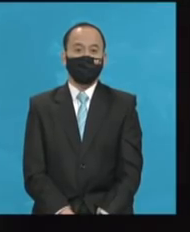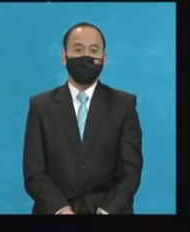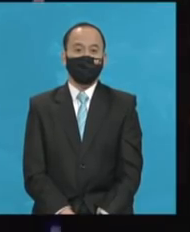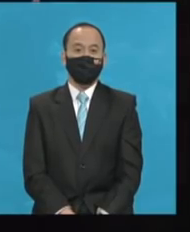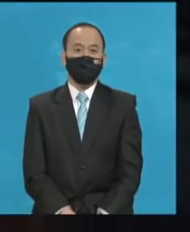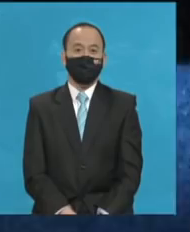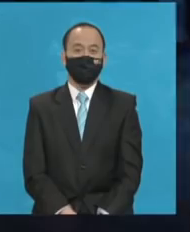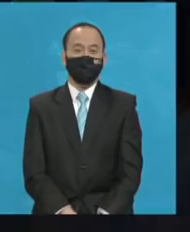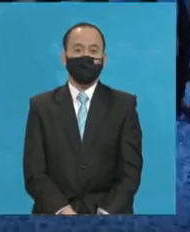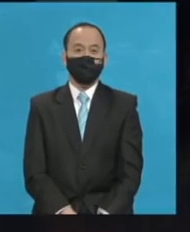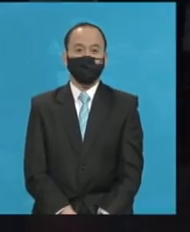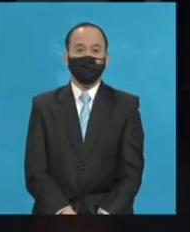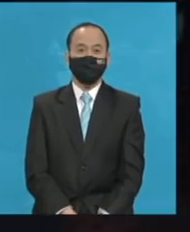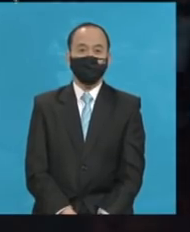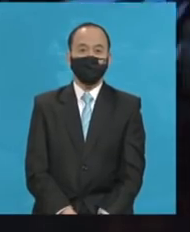di